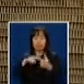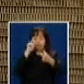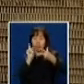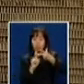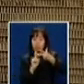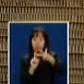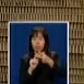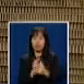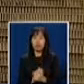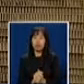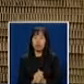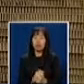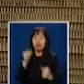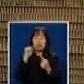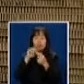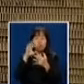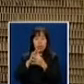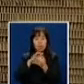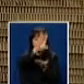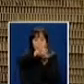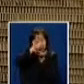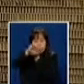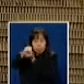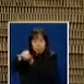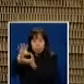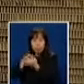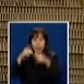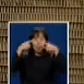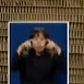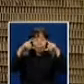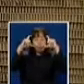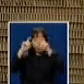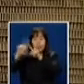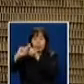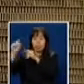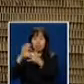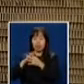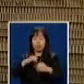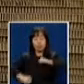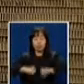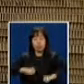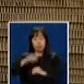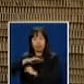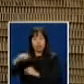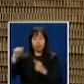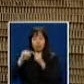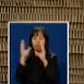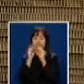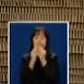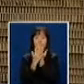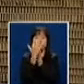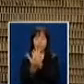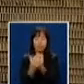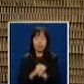ก็เป็นการจะไปเก็บบรรยากาศของการประชุมของสภาเด็กและเยาวชนที่เป็นผู้กำกับสมัชชานะครับซึ่ง